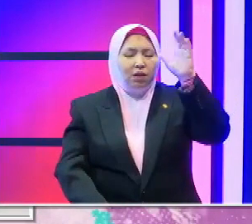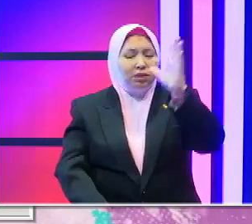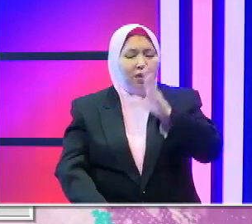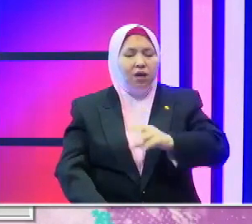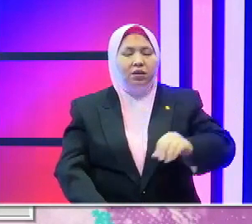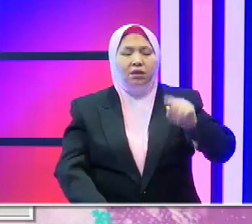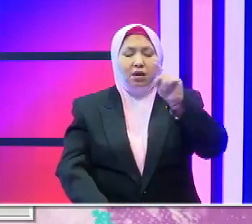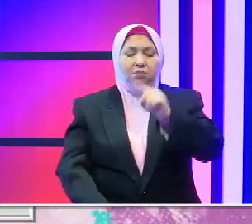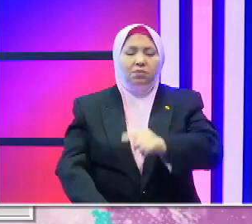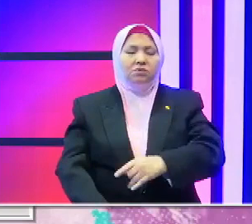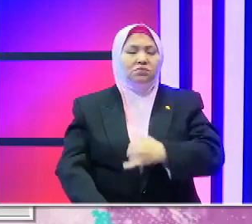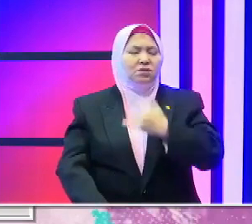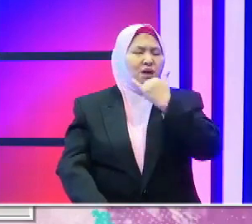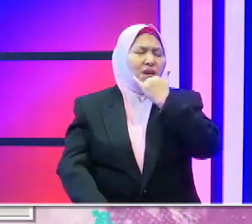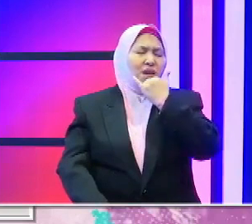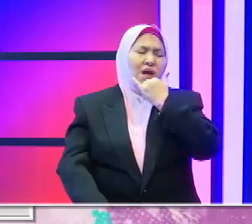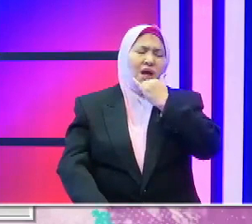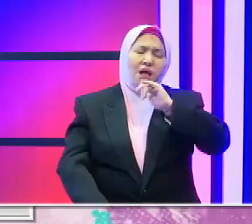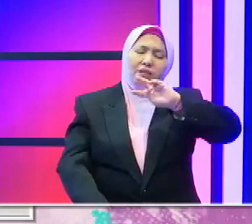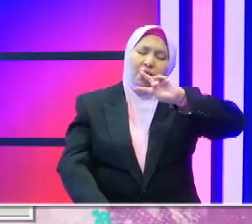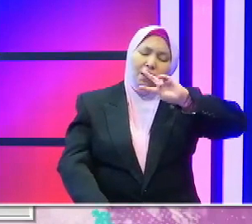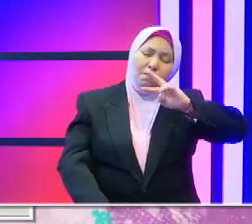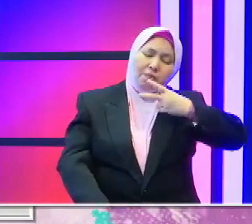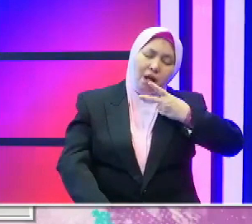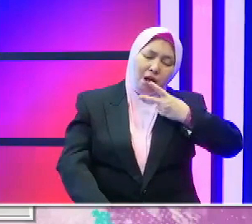من ربكم